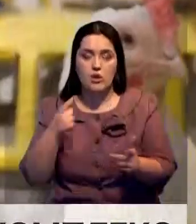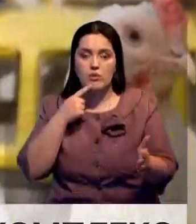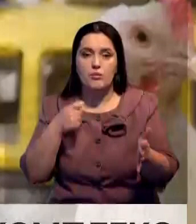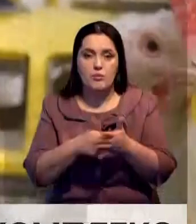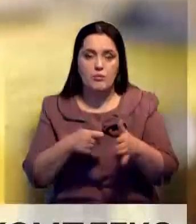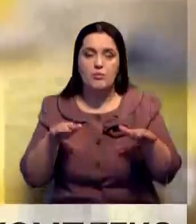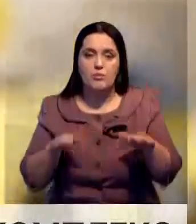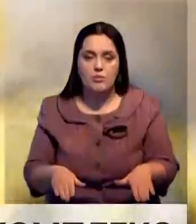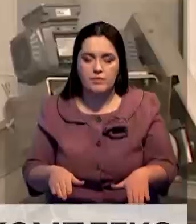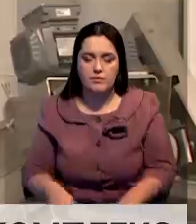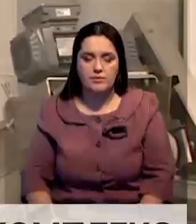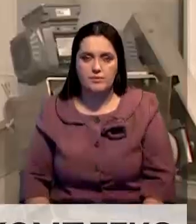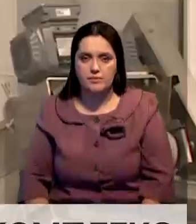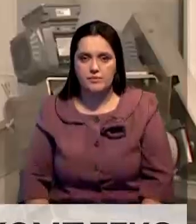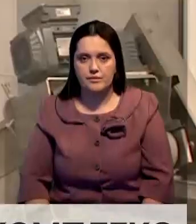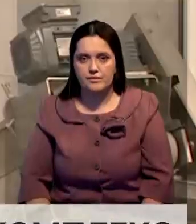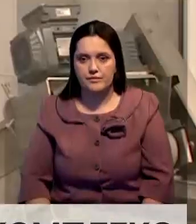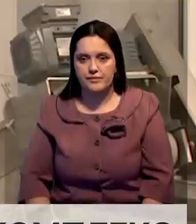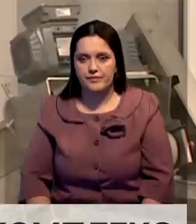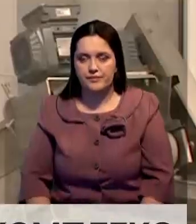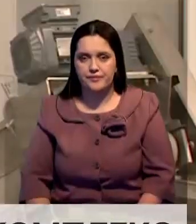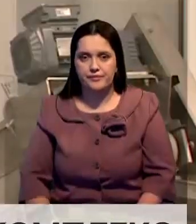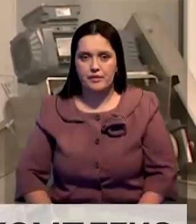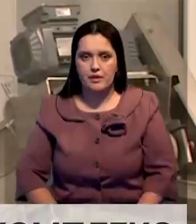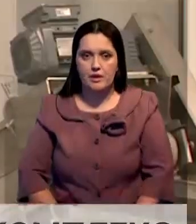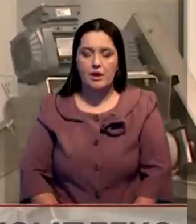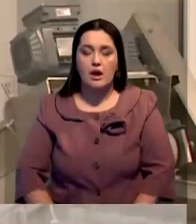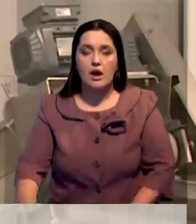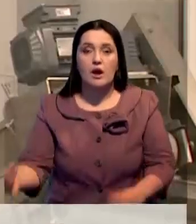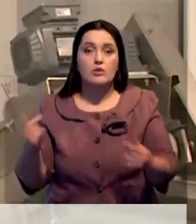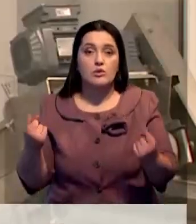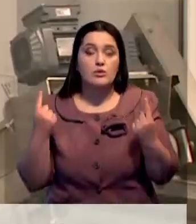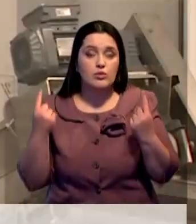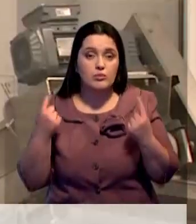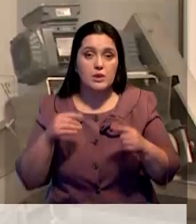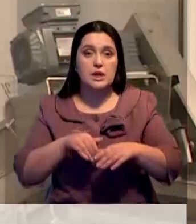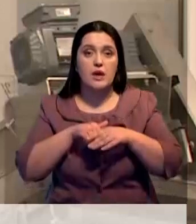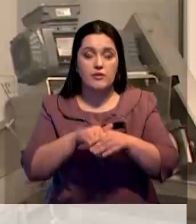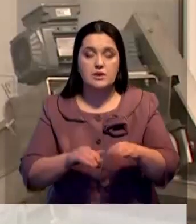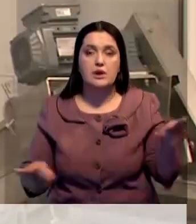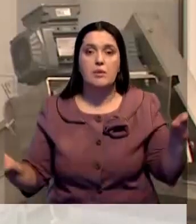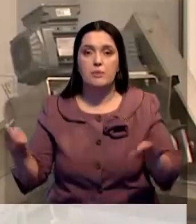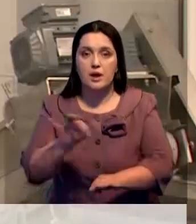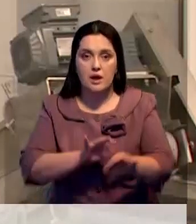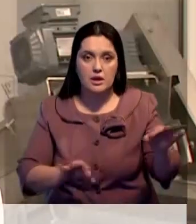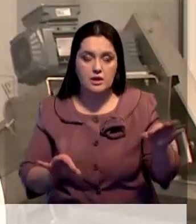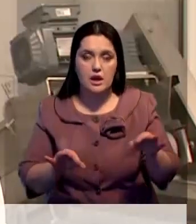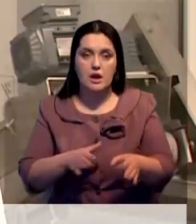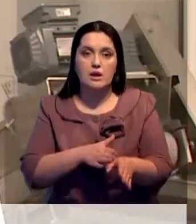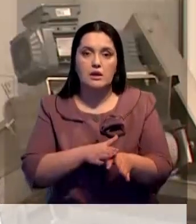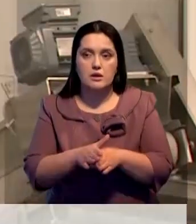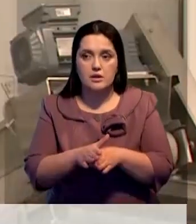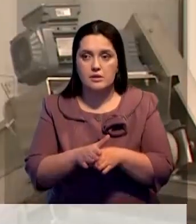откормочные площадки для бройлеров. На сегодняшний день это одно из самых крупных инвестиционных проектов, который